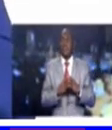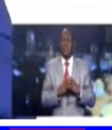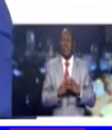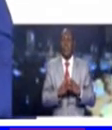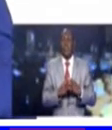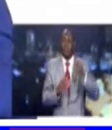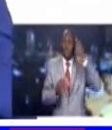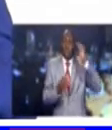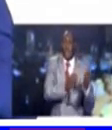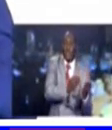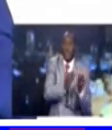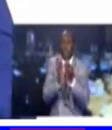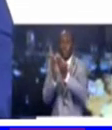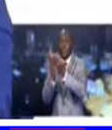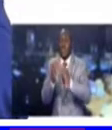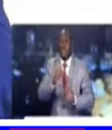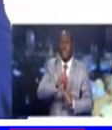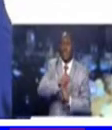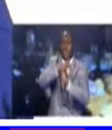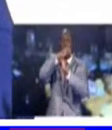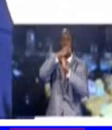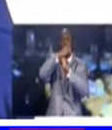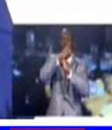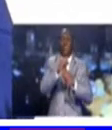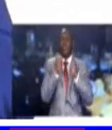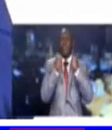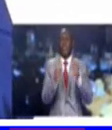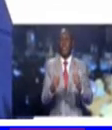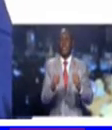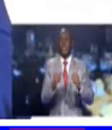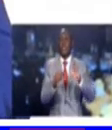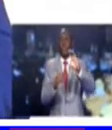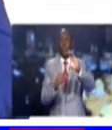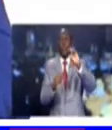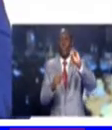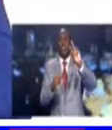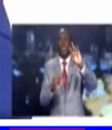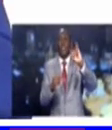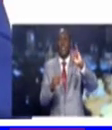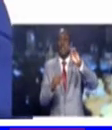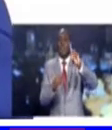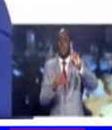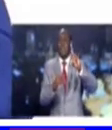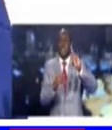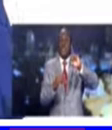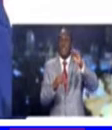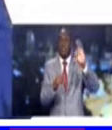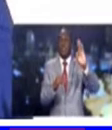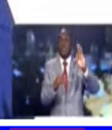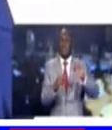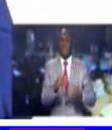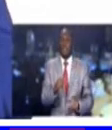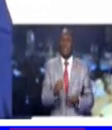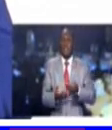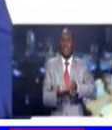afin qu'ils apportent leur soutien aux forces kobe 19 la ressource